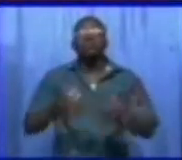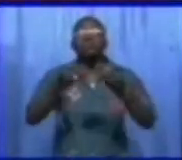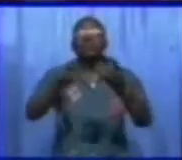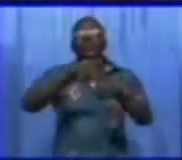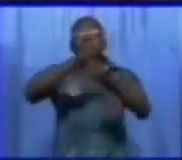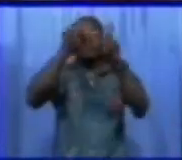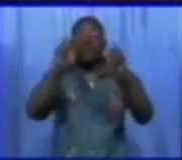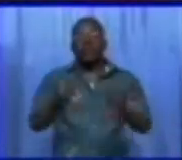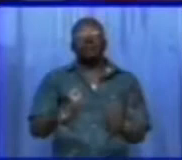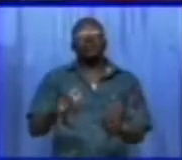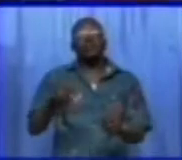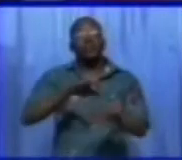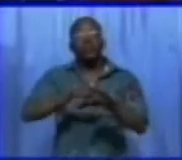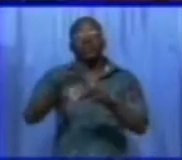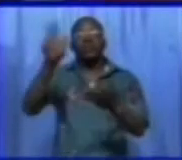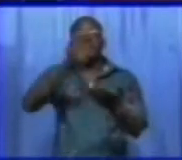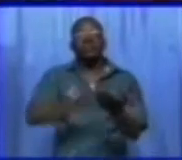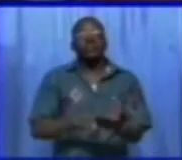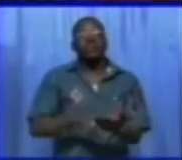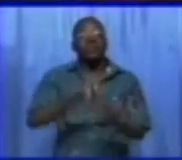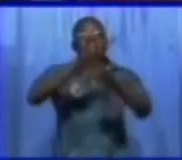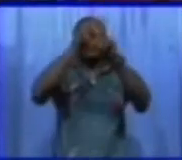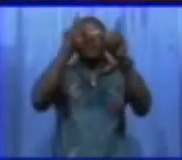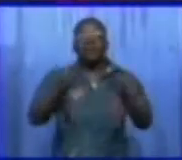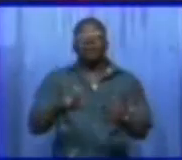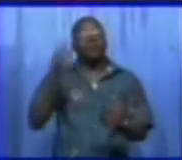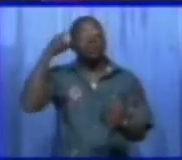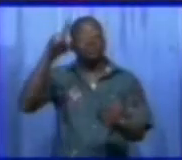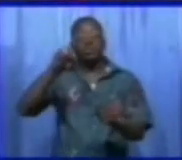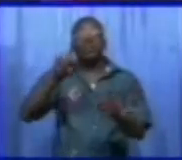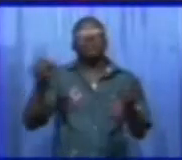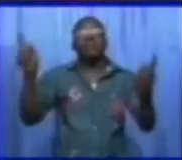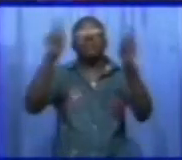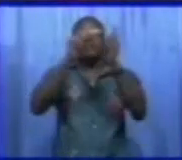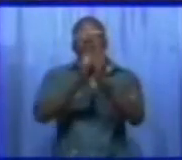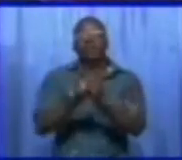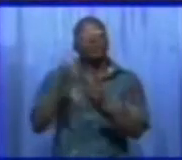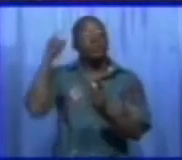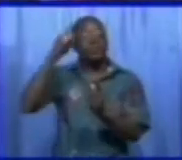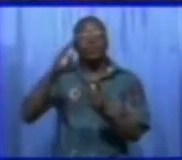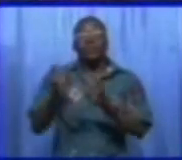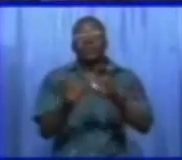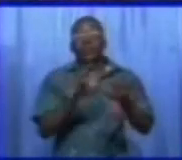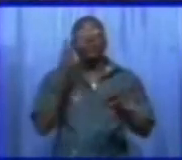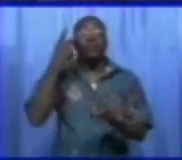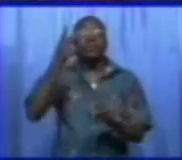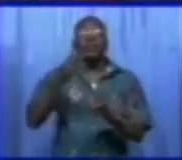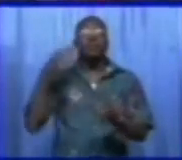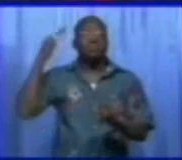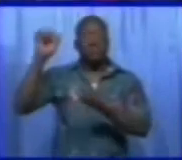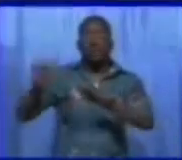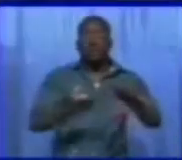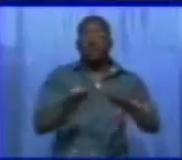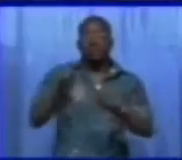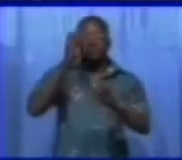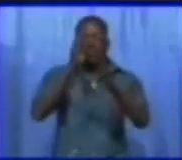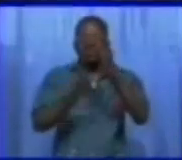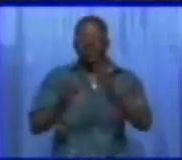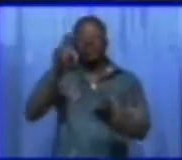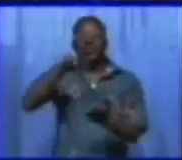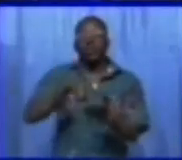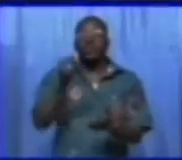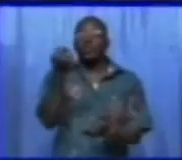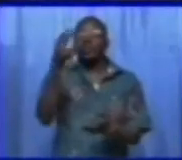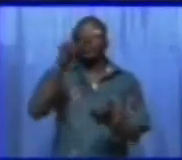la fiscalité. Il a été aussi question au cours de cette rencontre de faire une rétrospective de l'actualité juridique